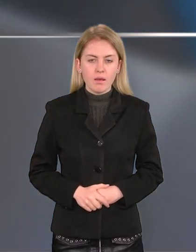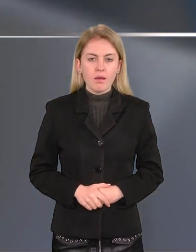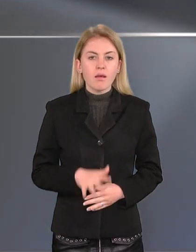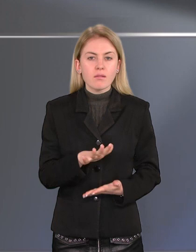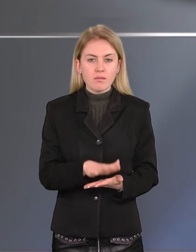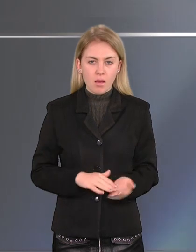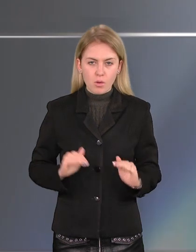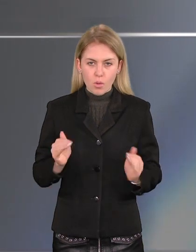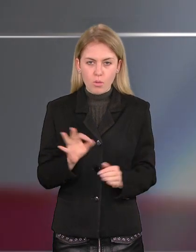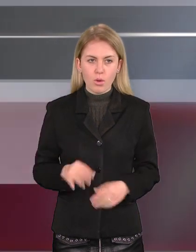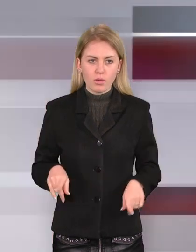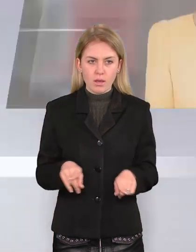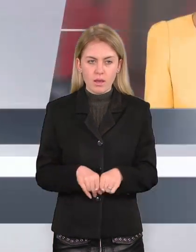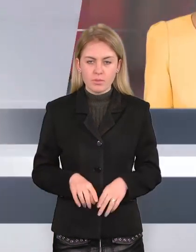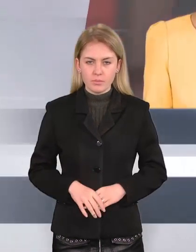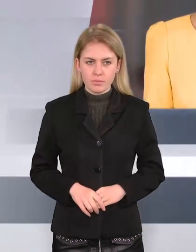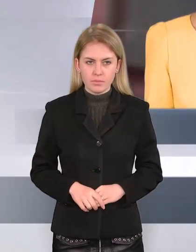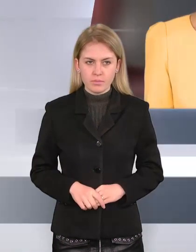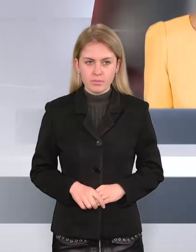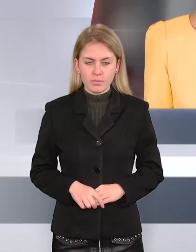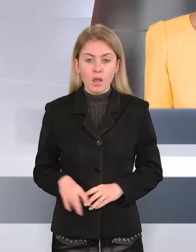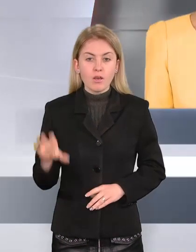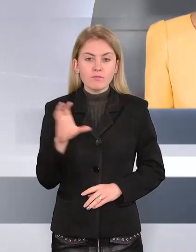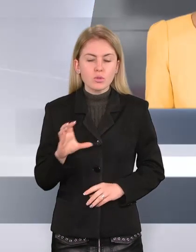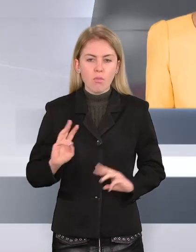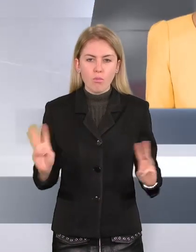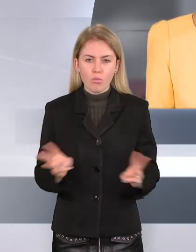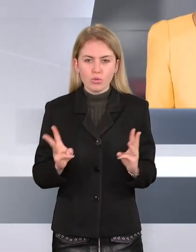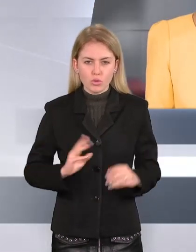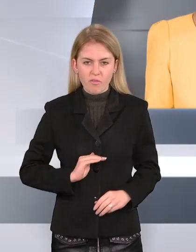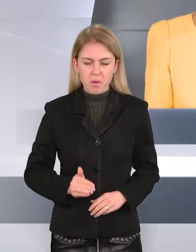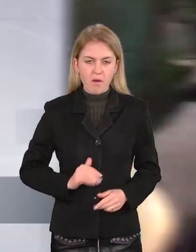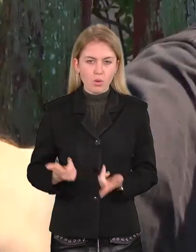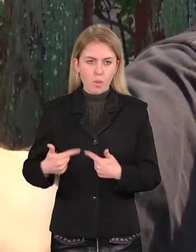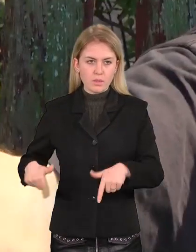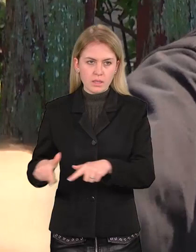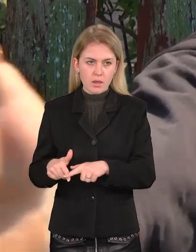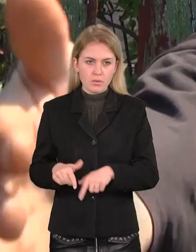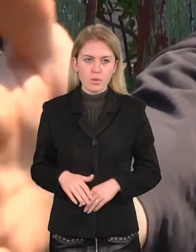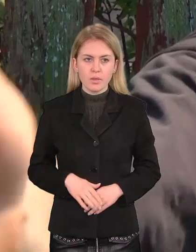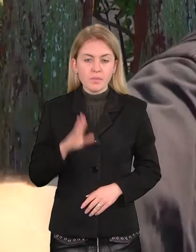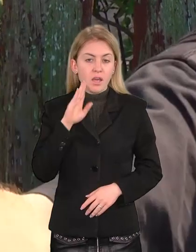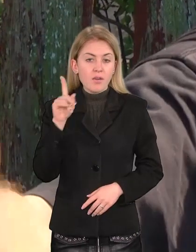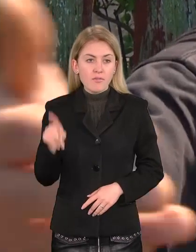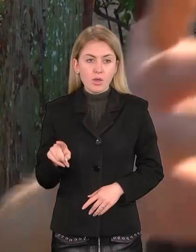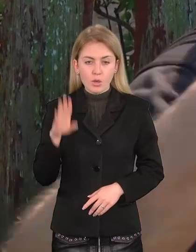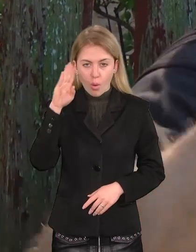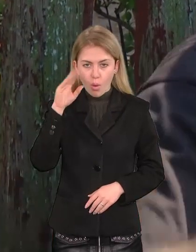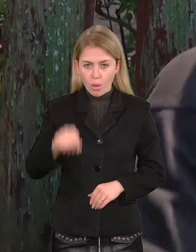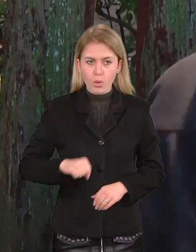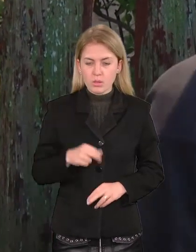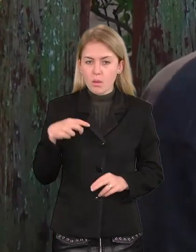А далі коротко про таке. У Сумах пожежа у приватному секторі. Він до колонки підійшов